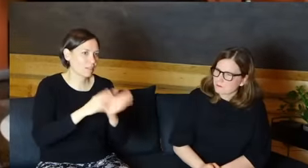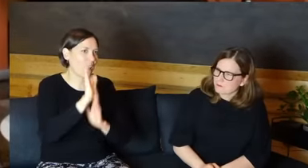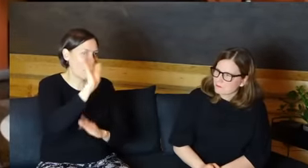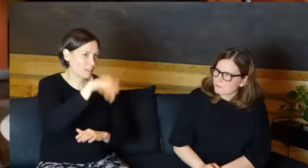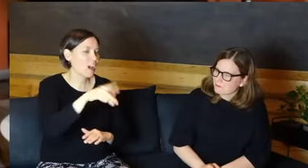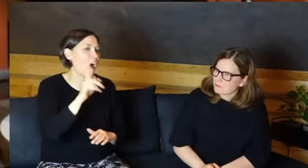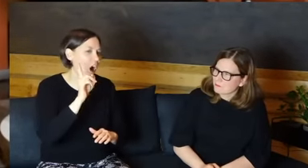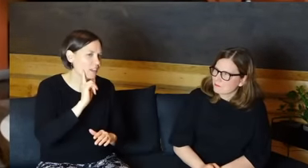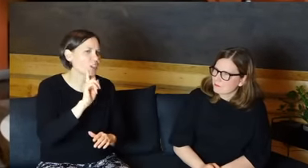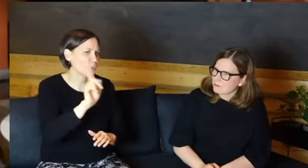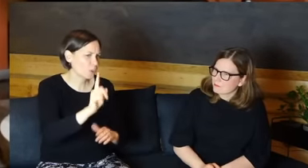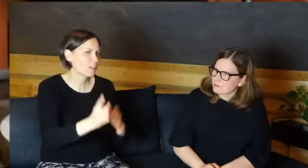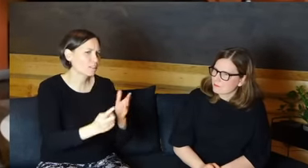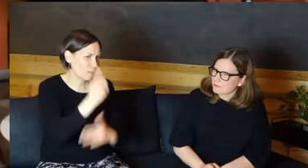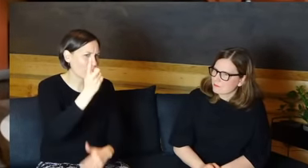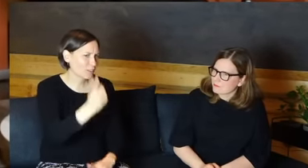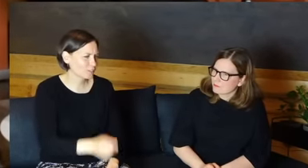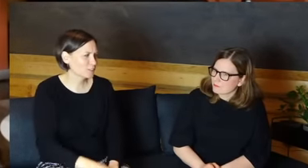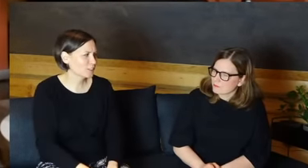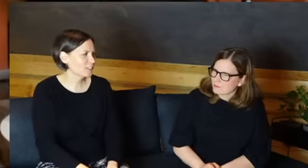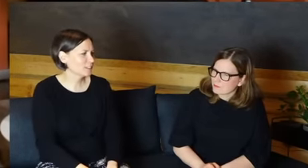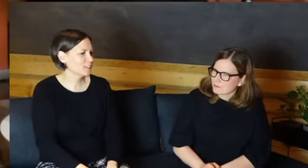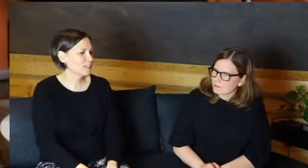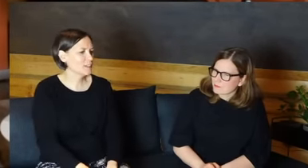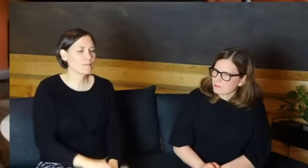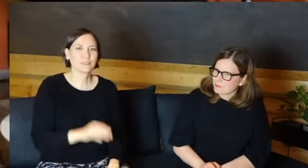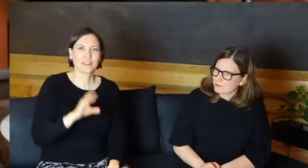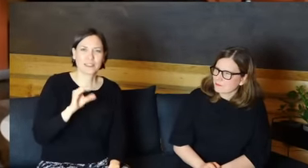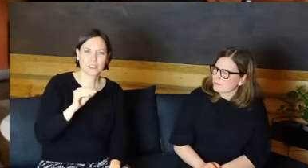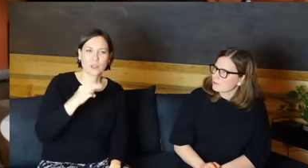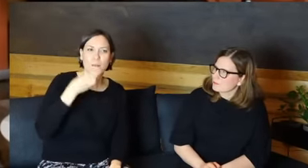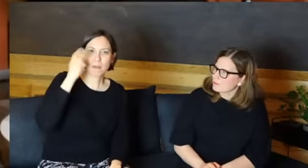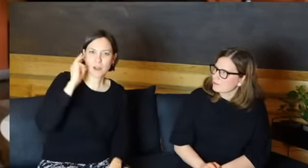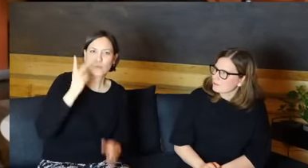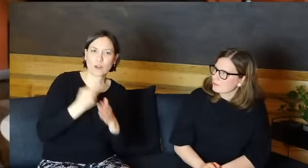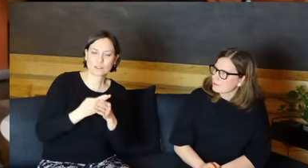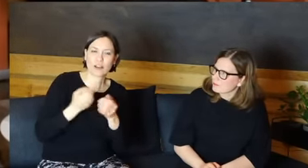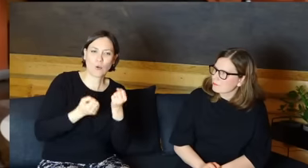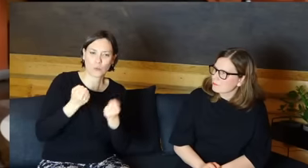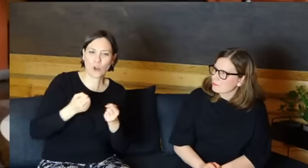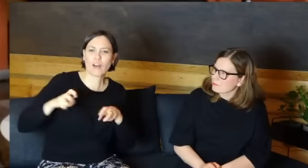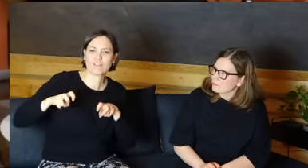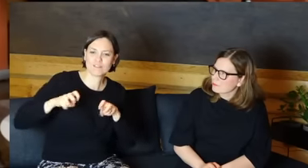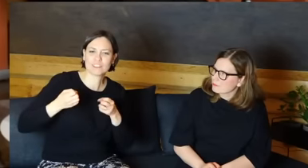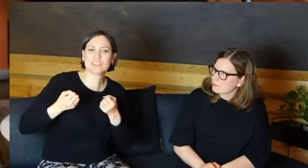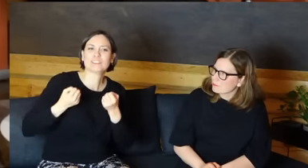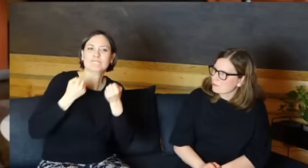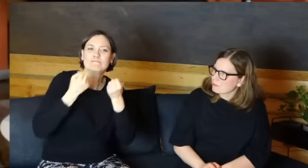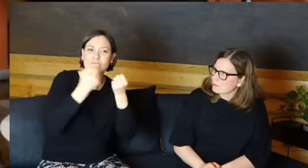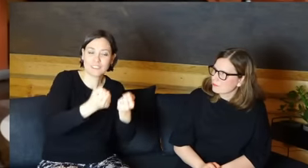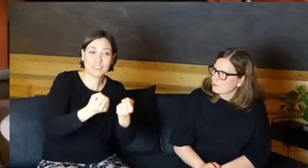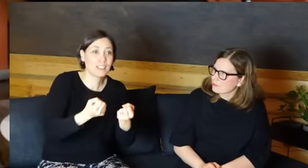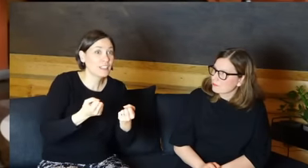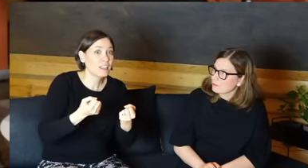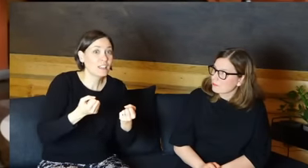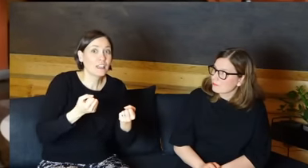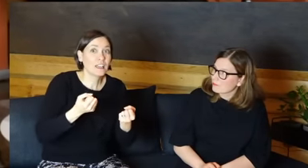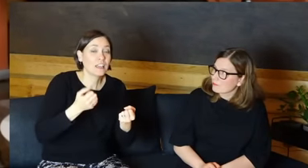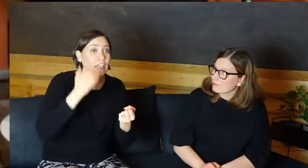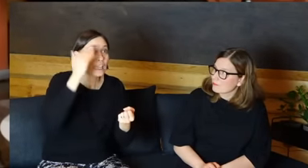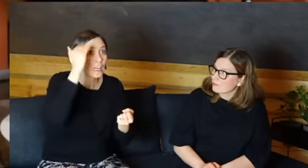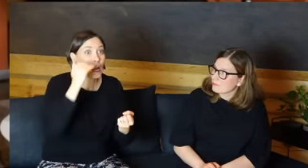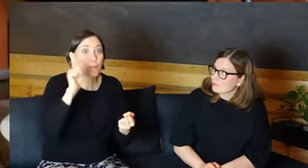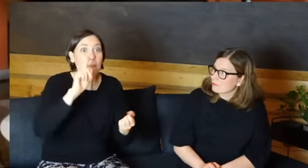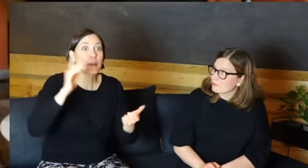kulisseen. Niitä oikeastaan tarkennuksena tuohon, että aina kun lähtee Markun kanssa aamulla reissuun, niin ei koskaan tiedä, mistä illalla